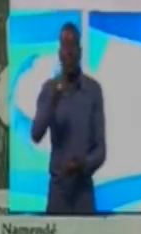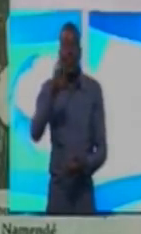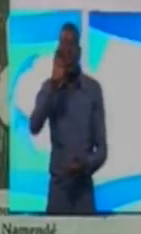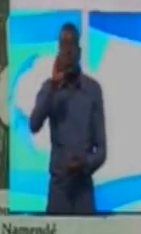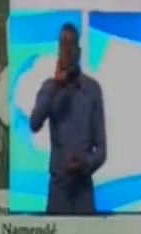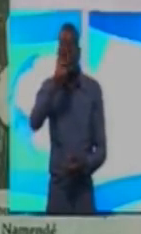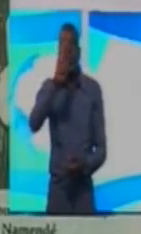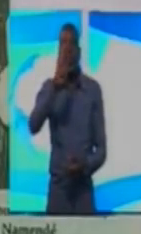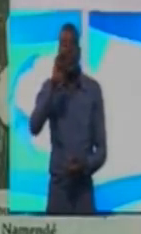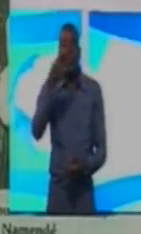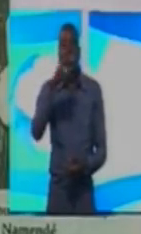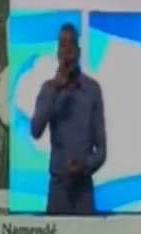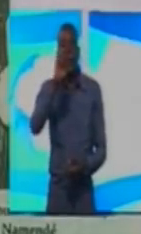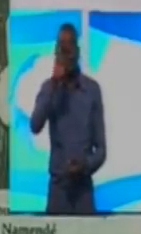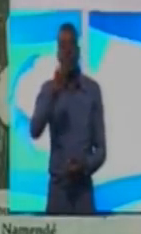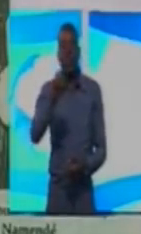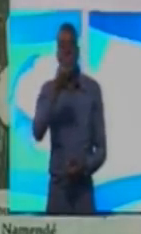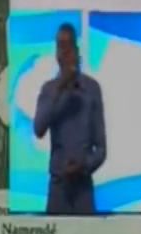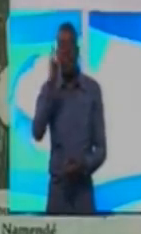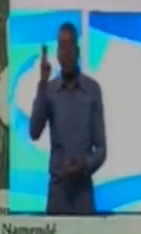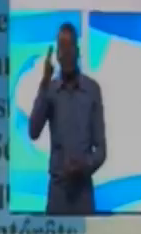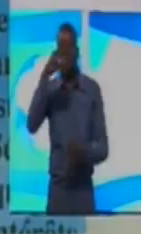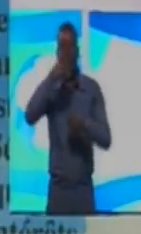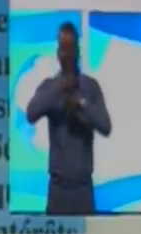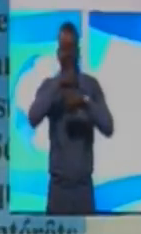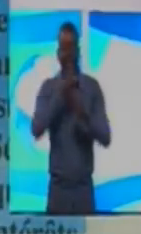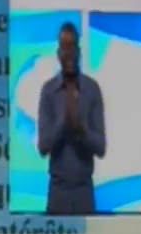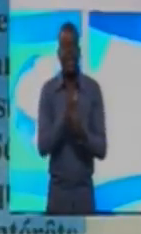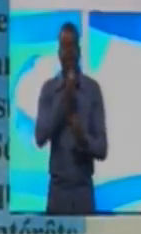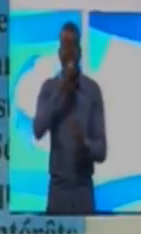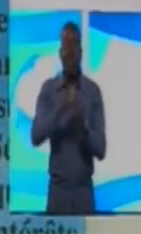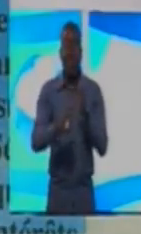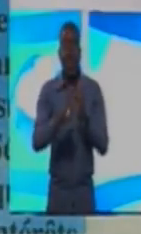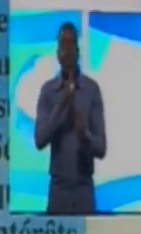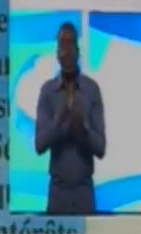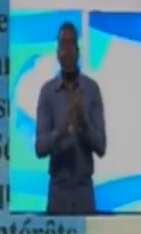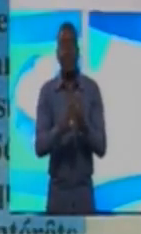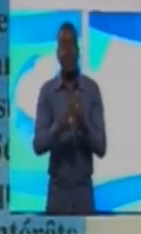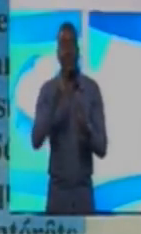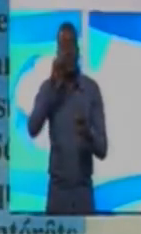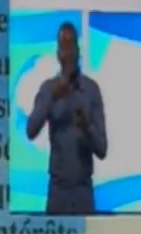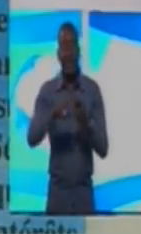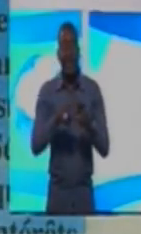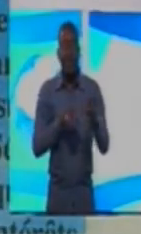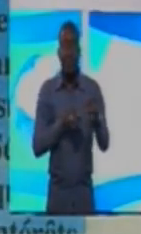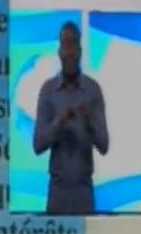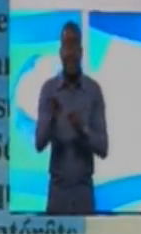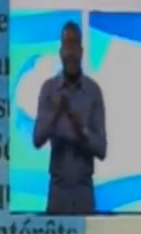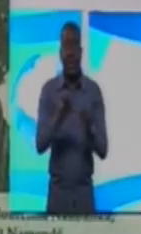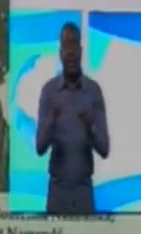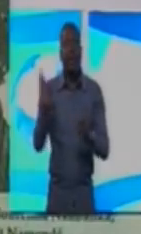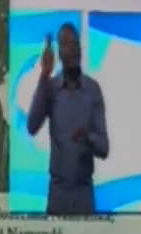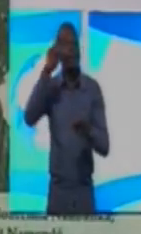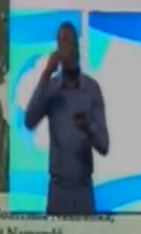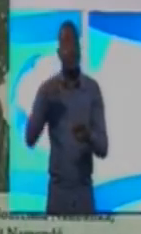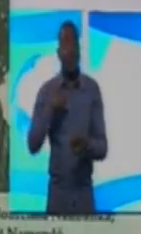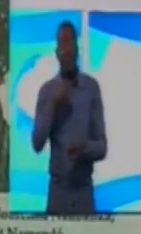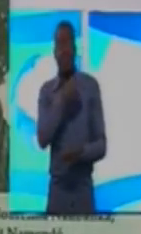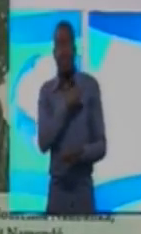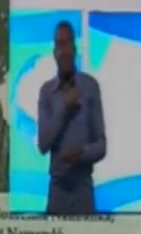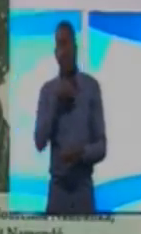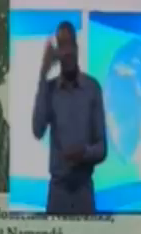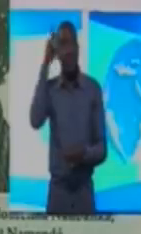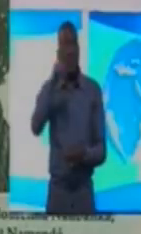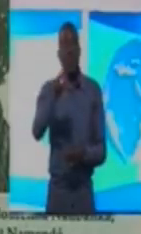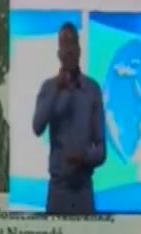Boulsa. Une arrestation qui crée une émeute, souligne l'Observateur Palga qui explique que des partisans et sympathisants des Kogoloego